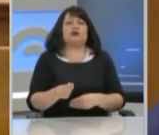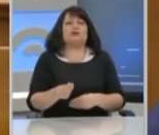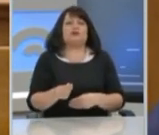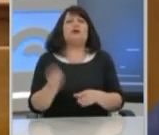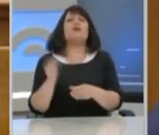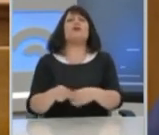καταψηφίσαμε. Και